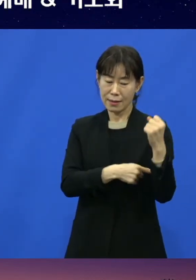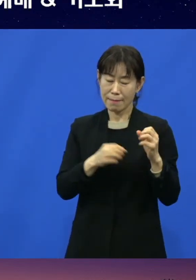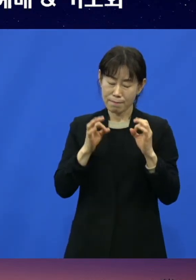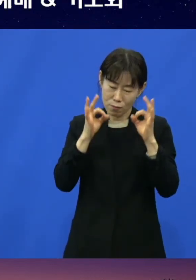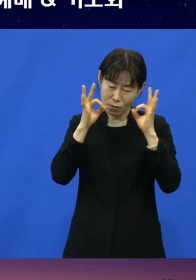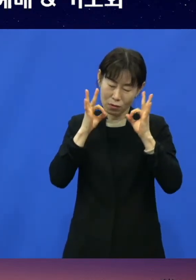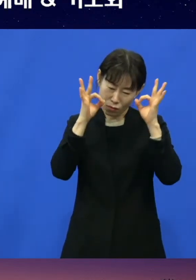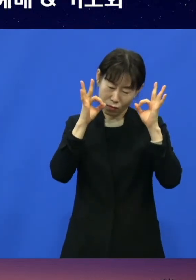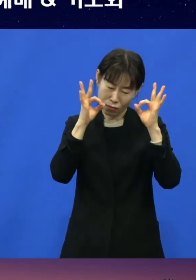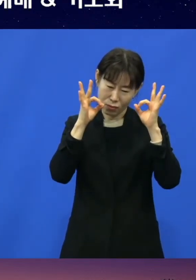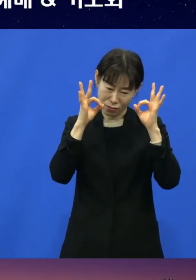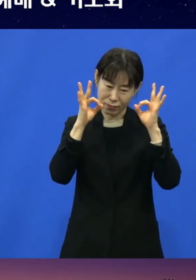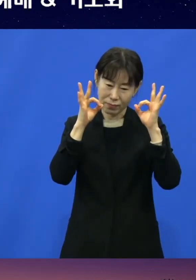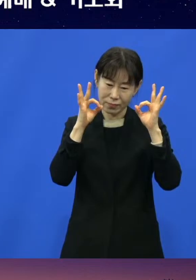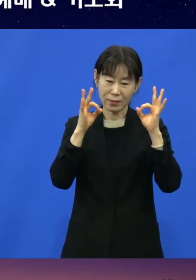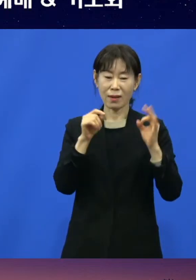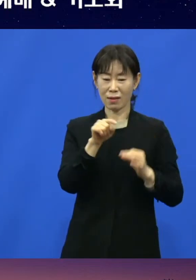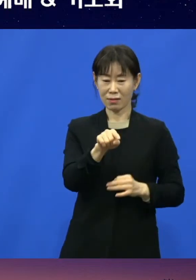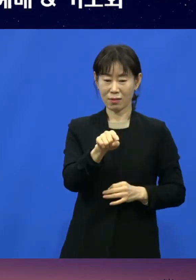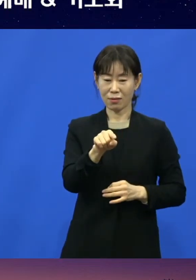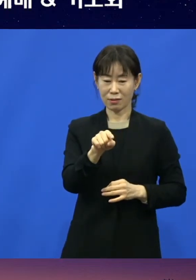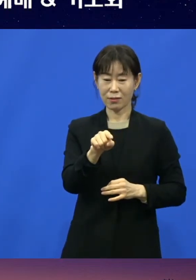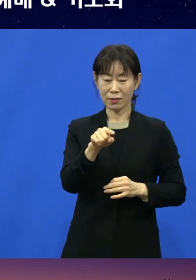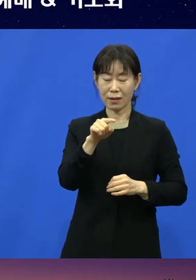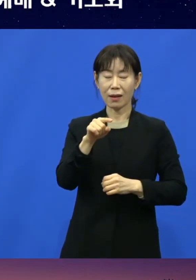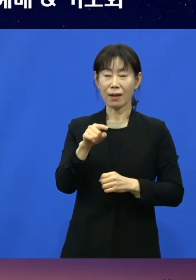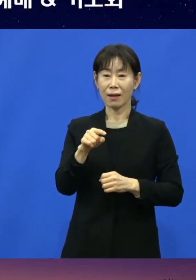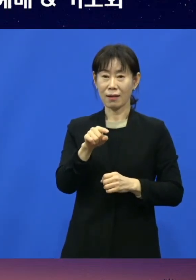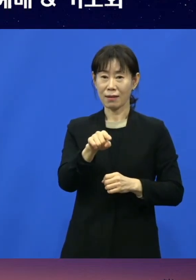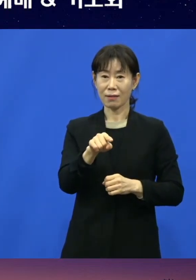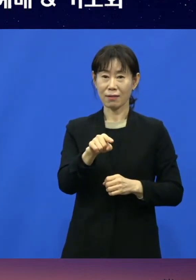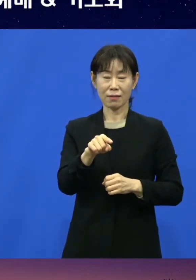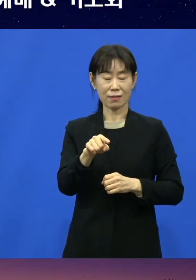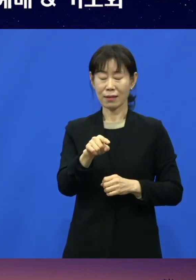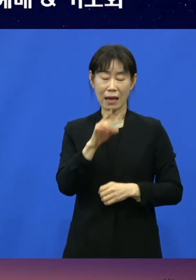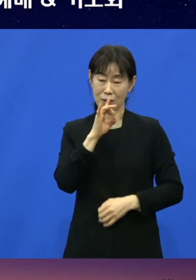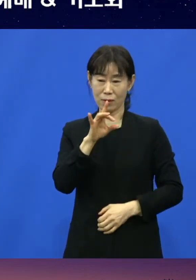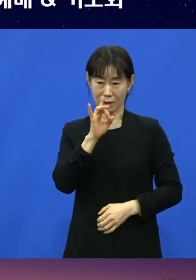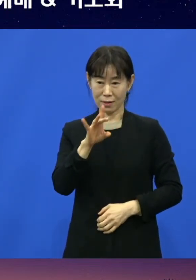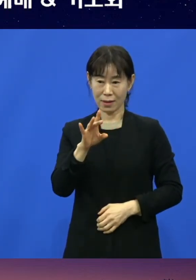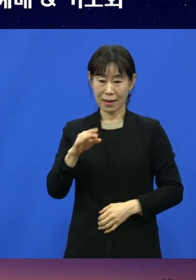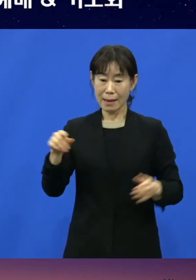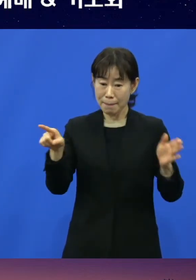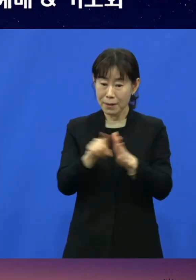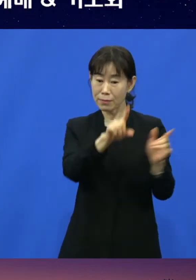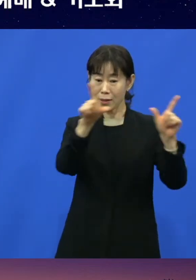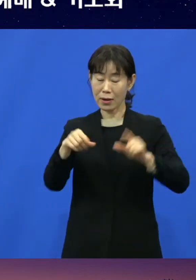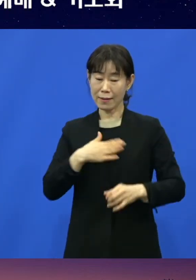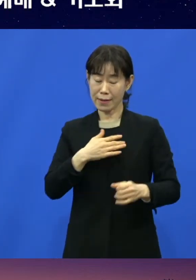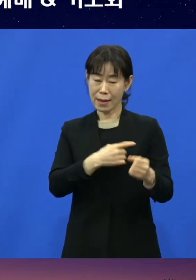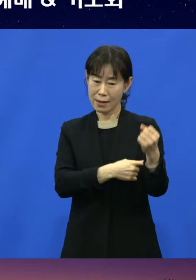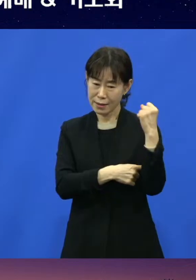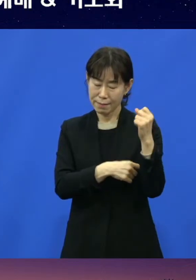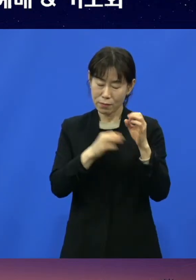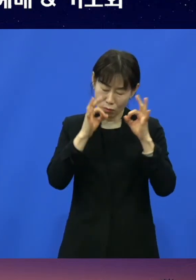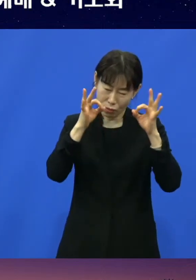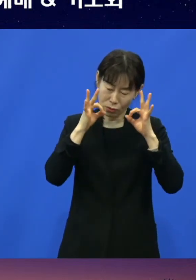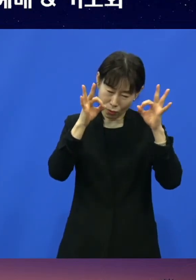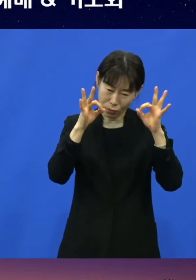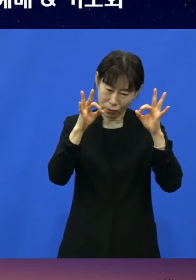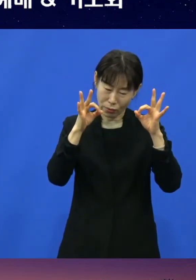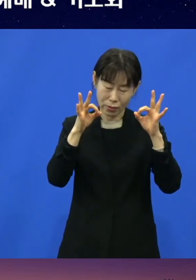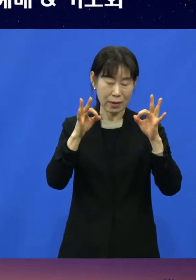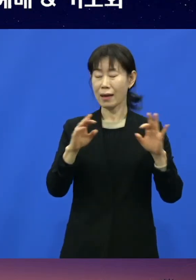수준은요, 언제나 거기서 거기에요. 멀리 못 가요. 여러분, 신앙은 우리의 노력만으로 되는 게 아니고 내가 애를 쓴다고 되는 게